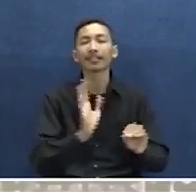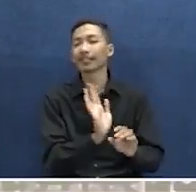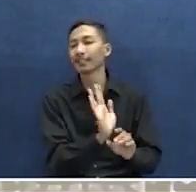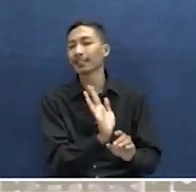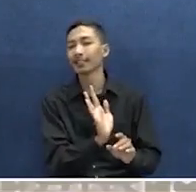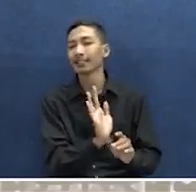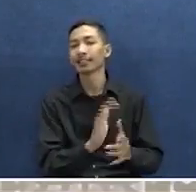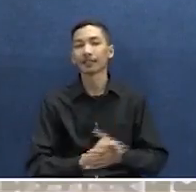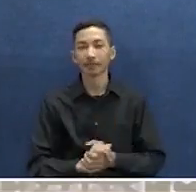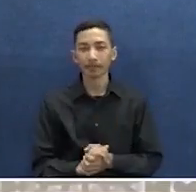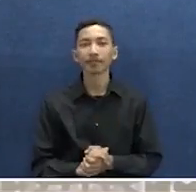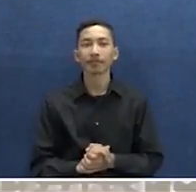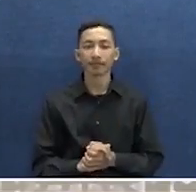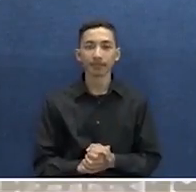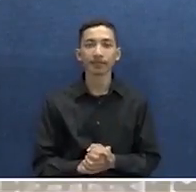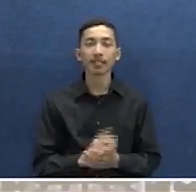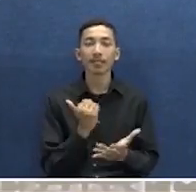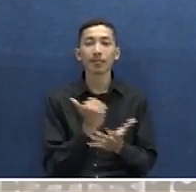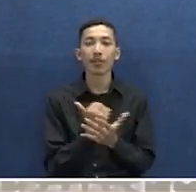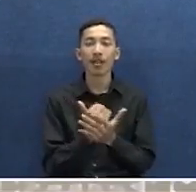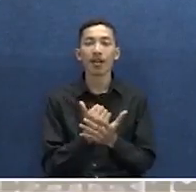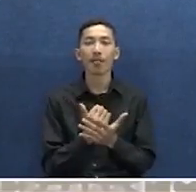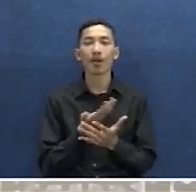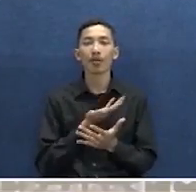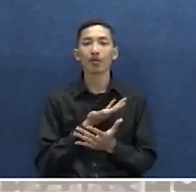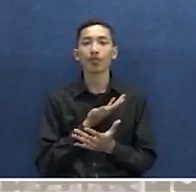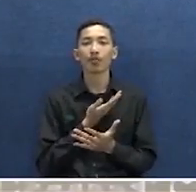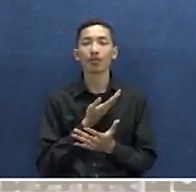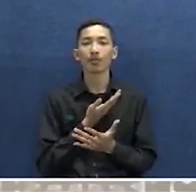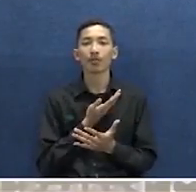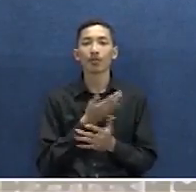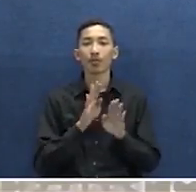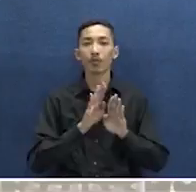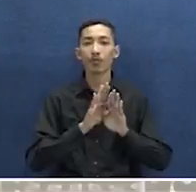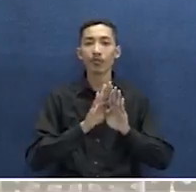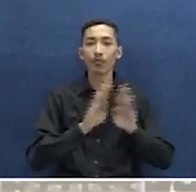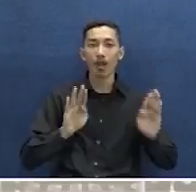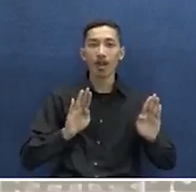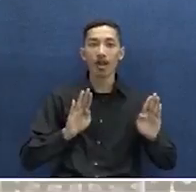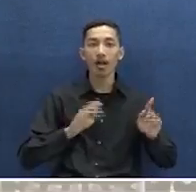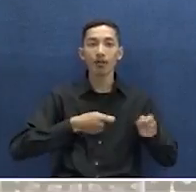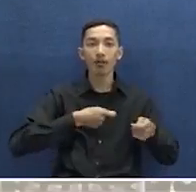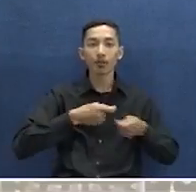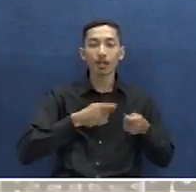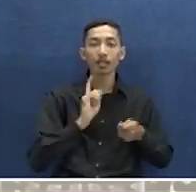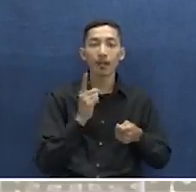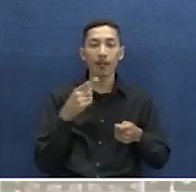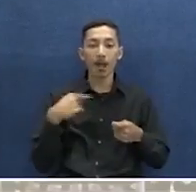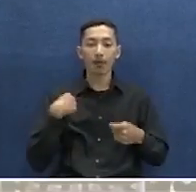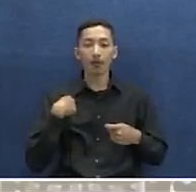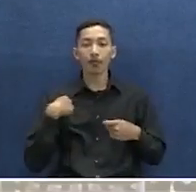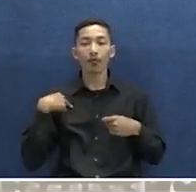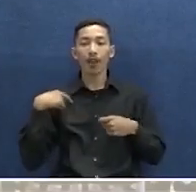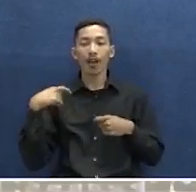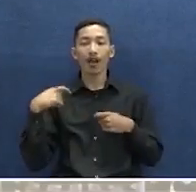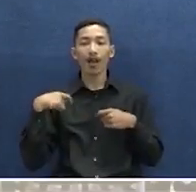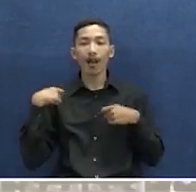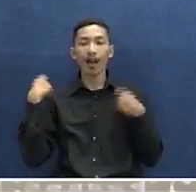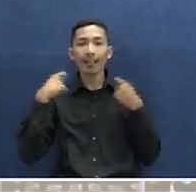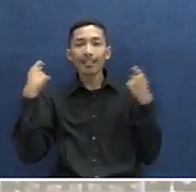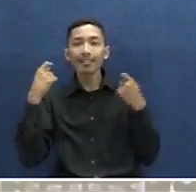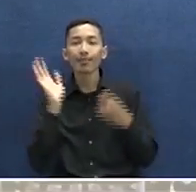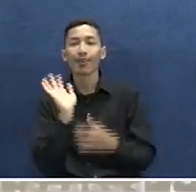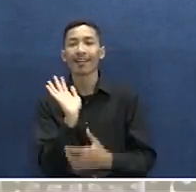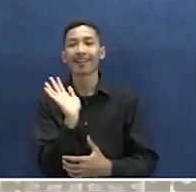pada saya mau membuktikan bahwa gini loh saya bikin usaha bukan karena publik figur bukan karena terkenal seneng sama sekali tidak tapi